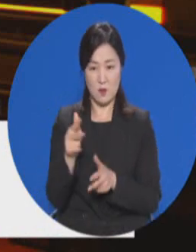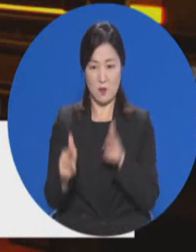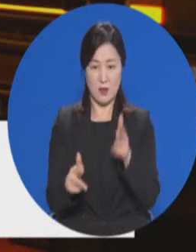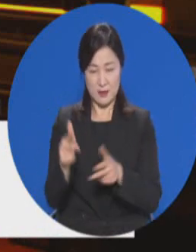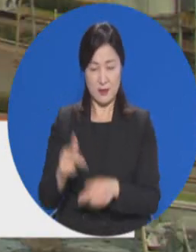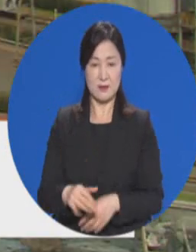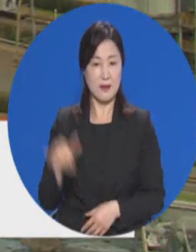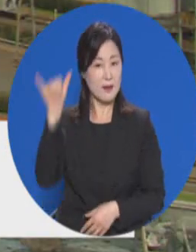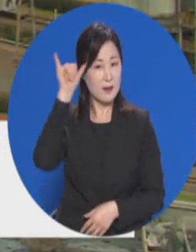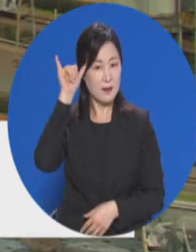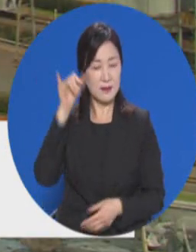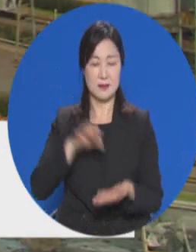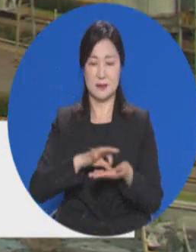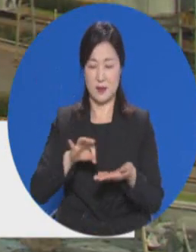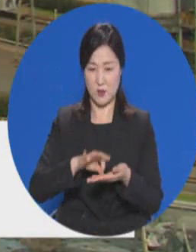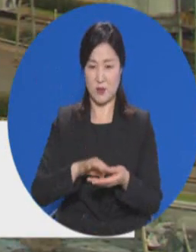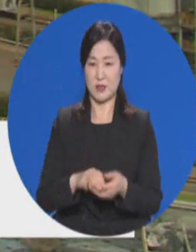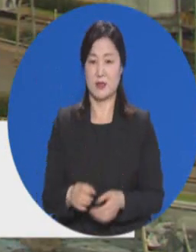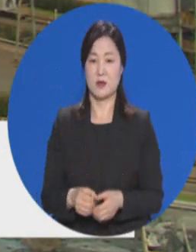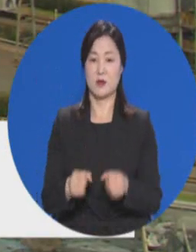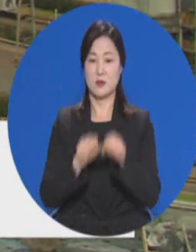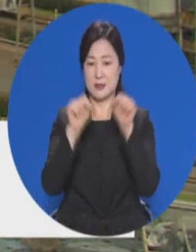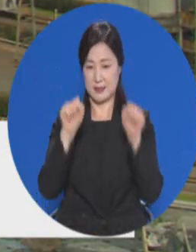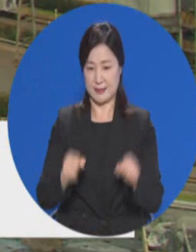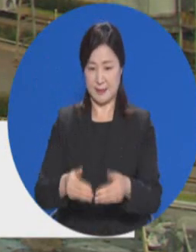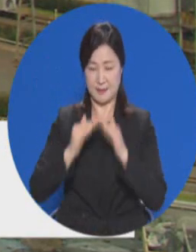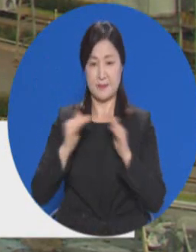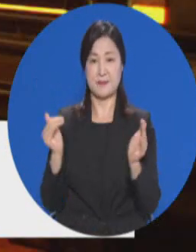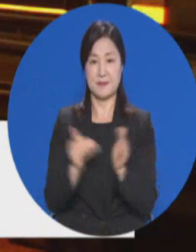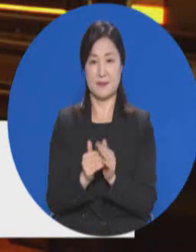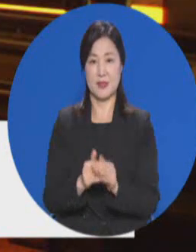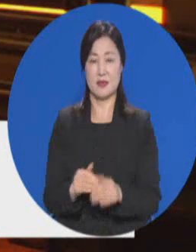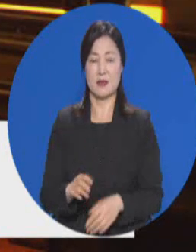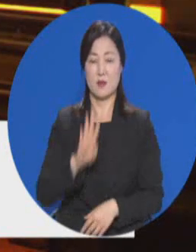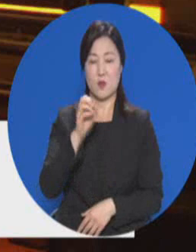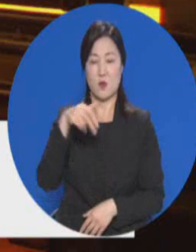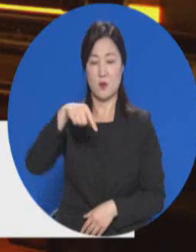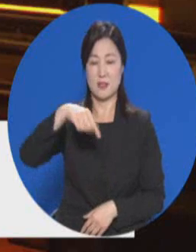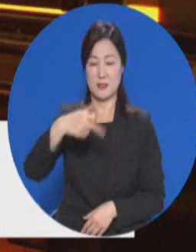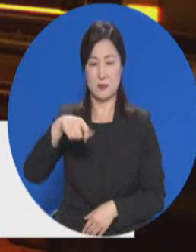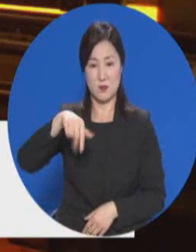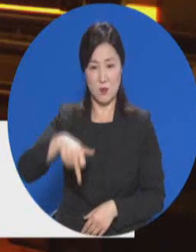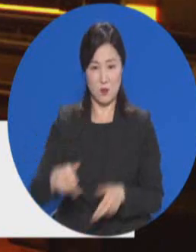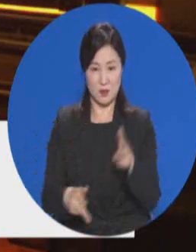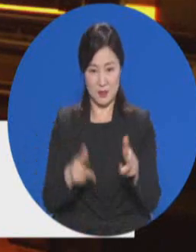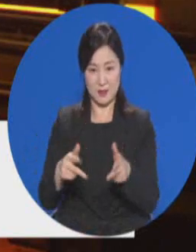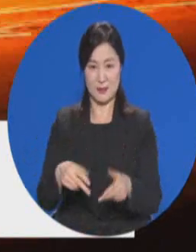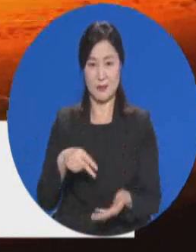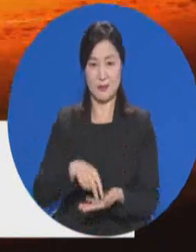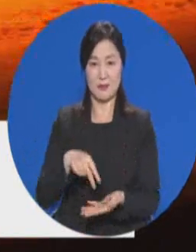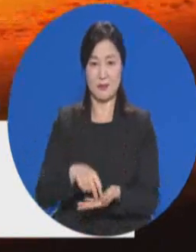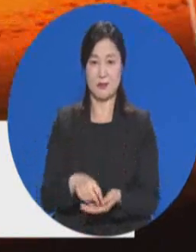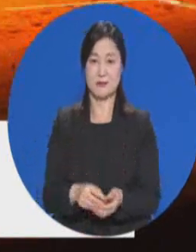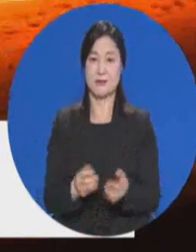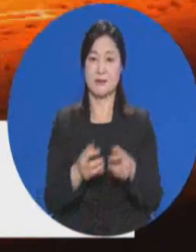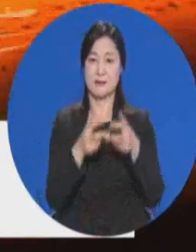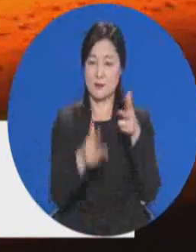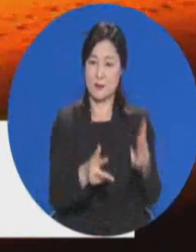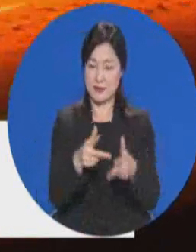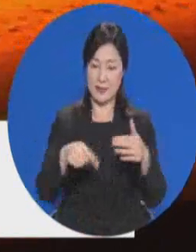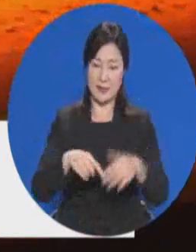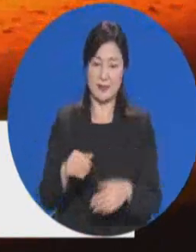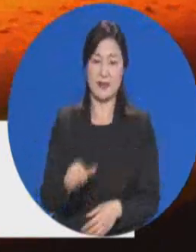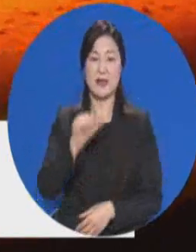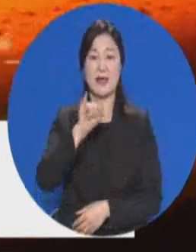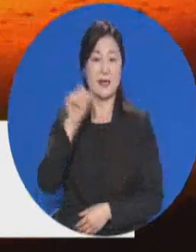연속 주조 설비의 고장 예지 시스템을 구축했습니다. 포스코 광양제철소는 선강 설비부에서 AI